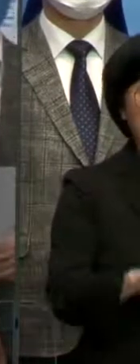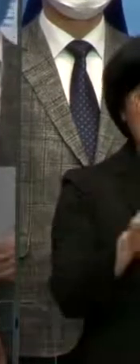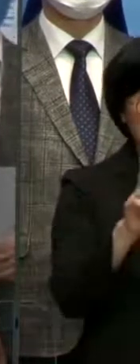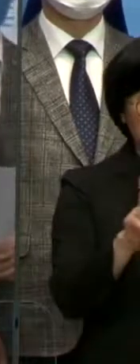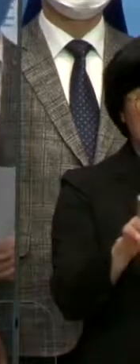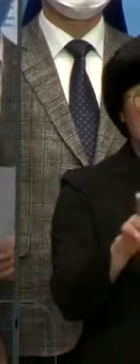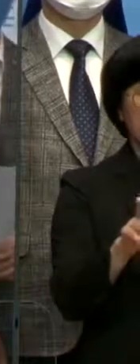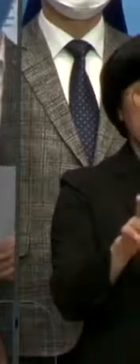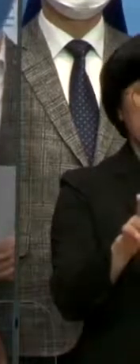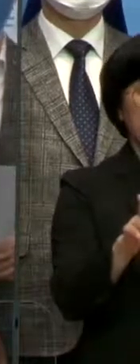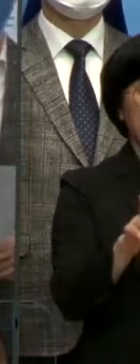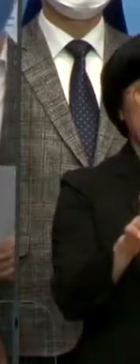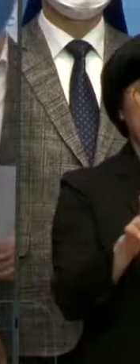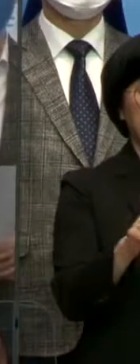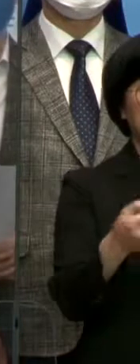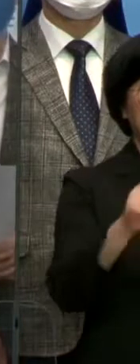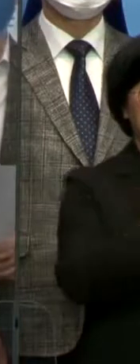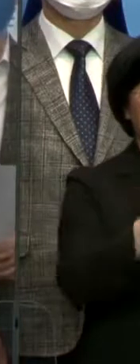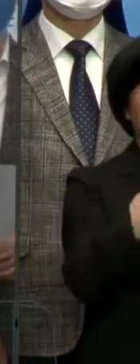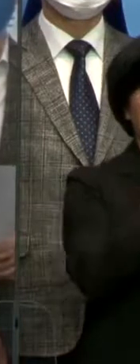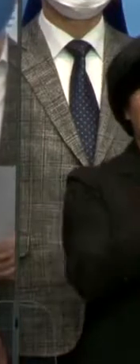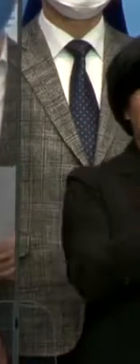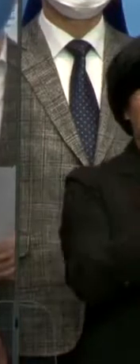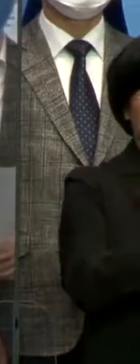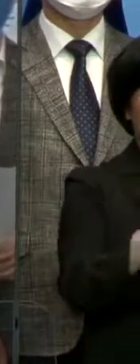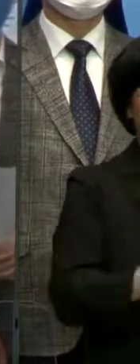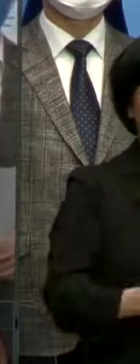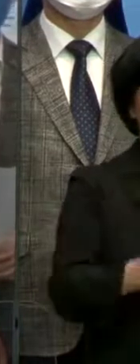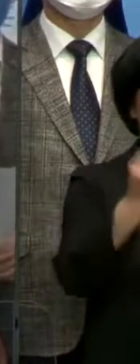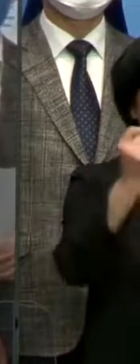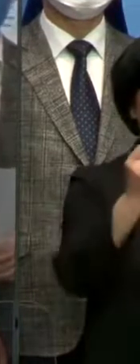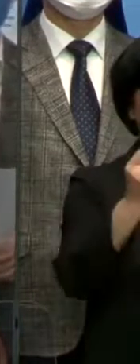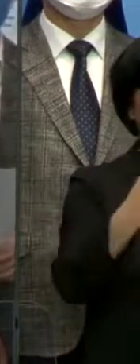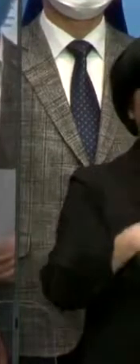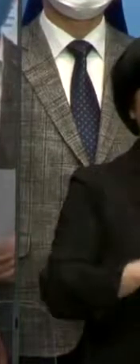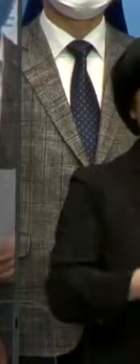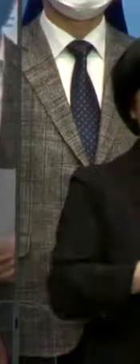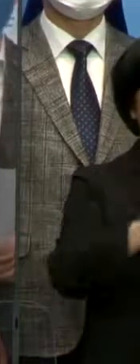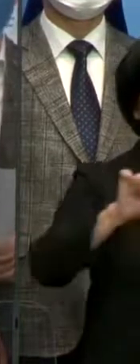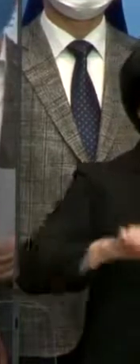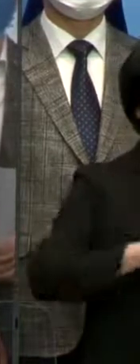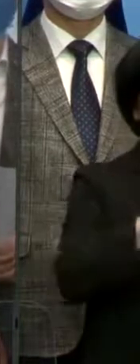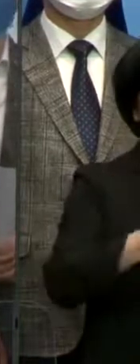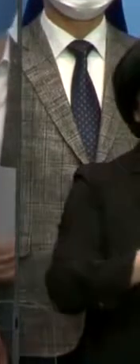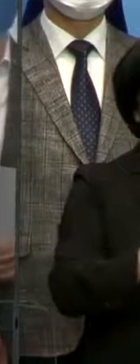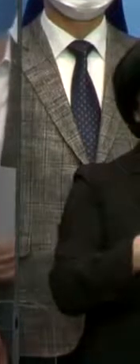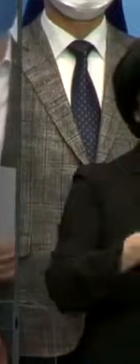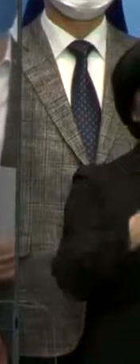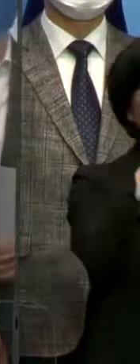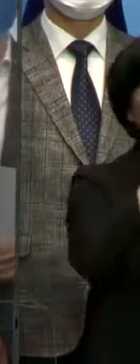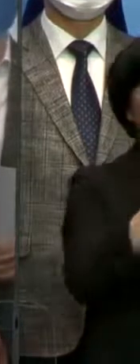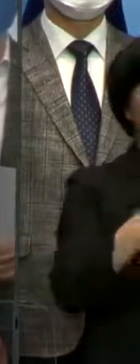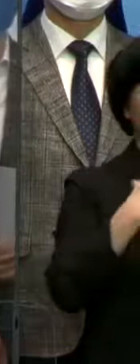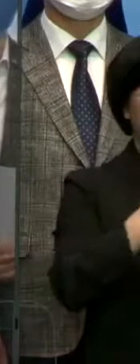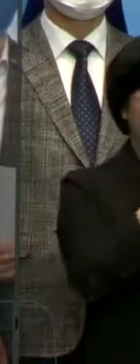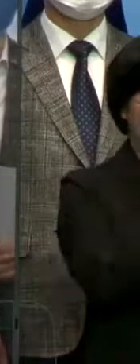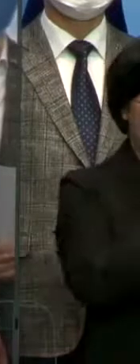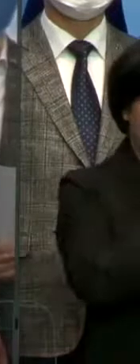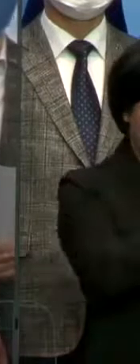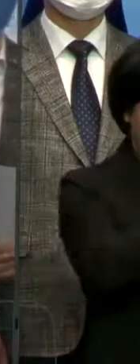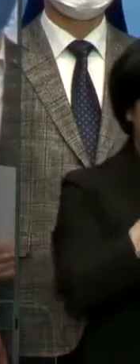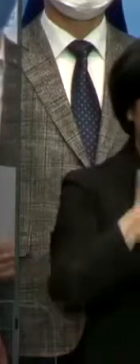지금입니다. 더불어민주당은 조속한 시일 내에 환자 안전 3법이 통과될 수 있도록 저희는 최선 다해서 노력할